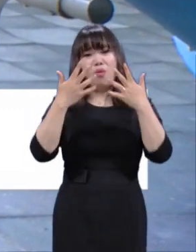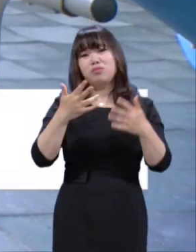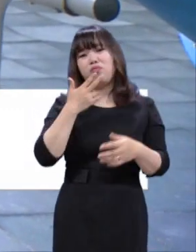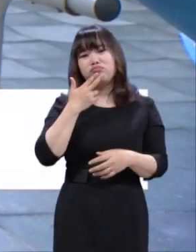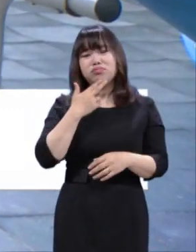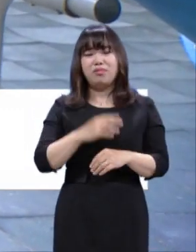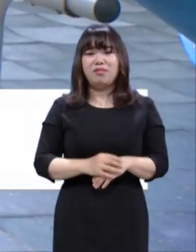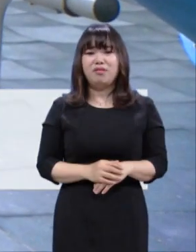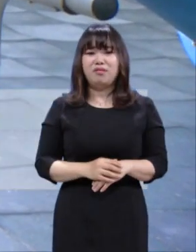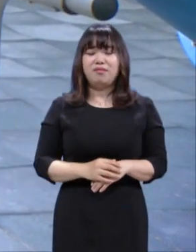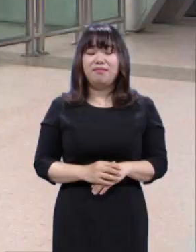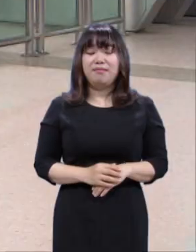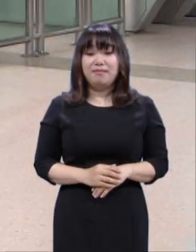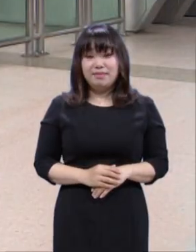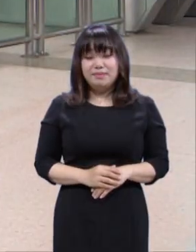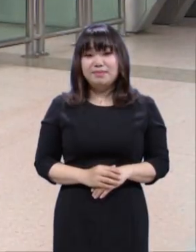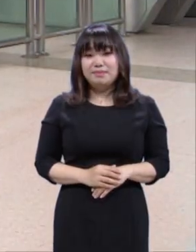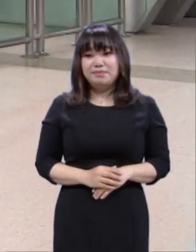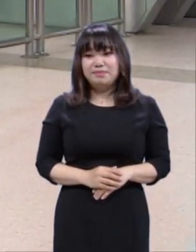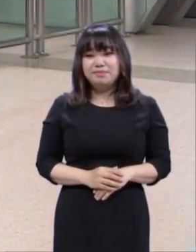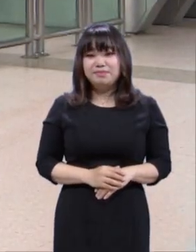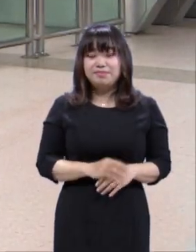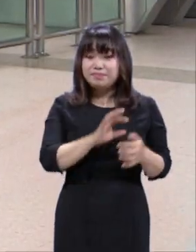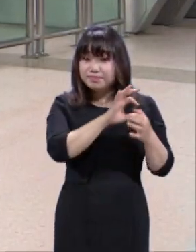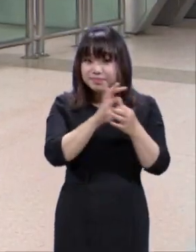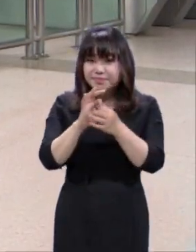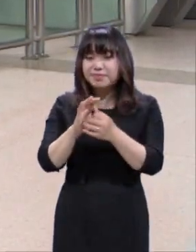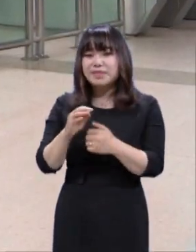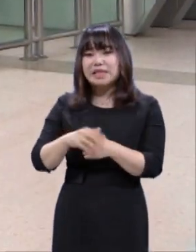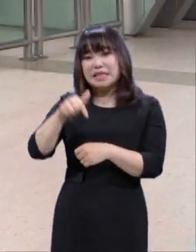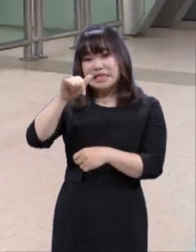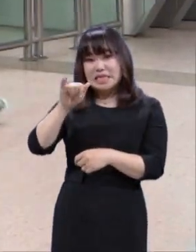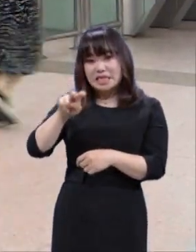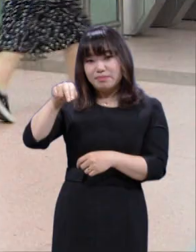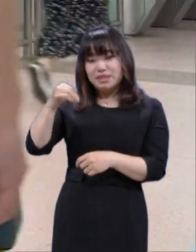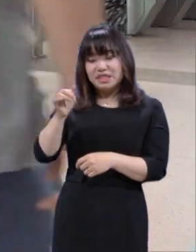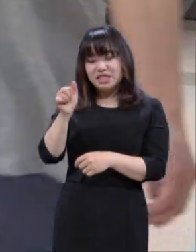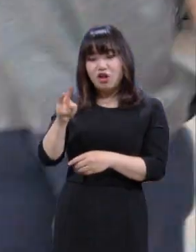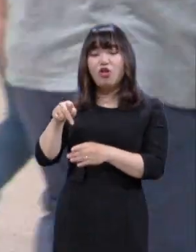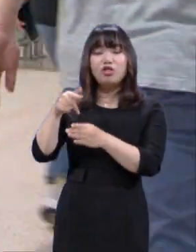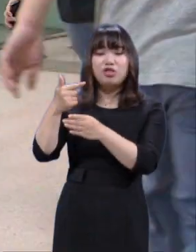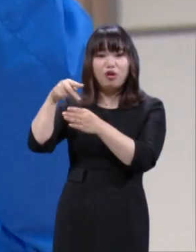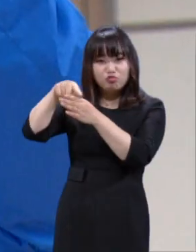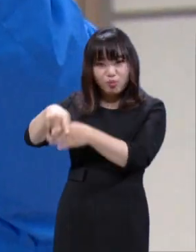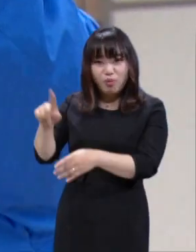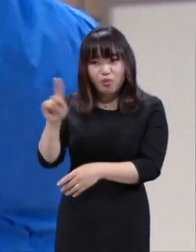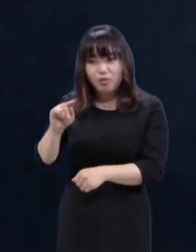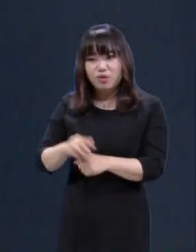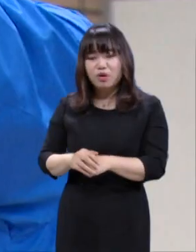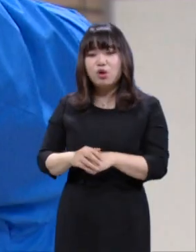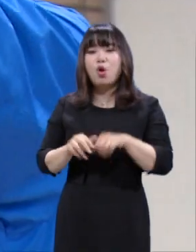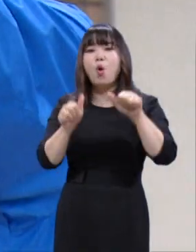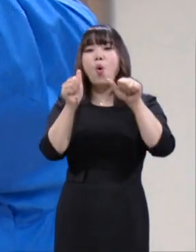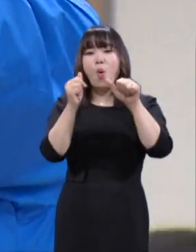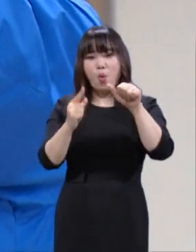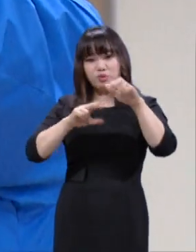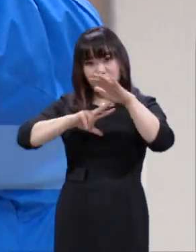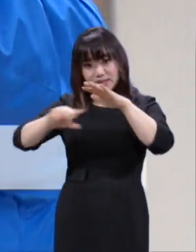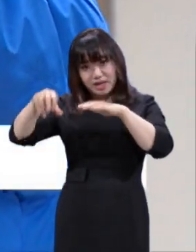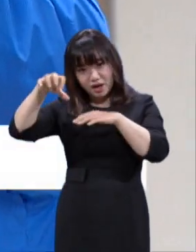된다고 하니까. 이에 대해 더불어민주당 김승현 강서구청장 후보는 5선 차량 기지와